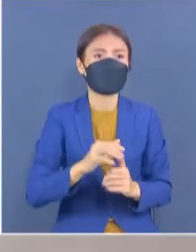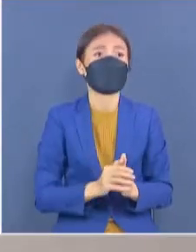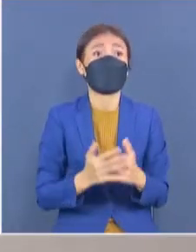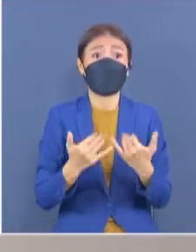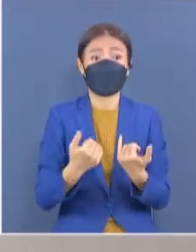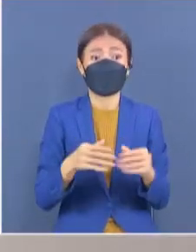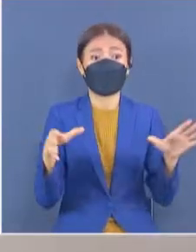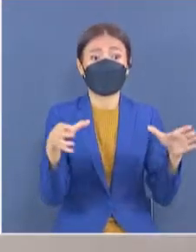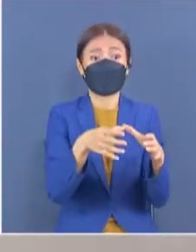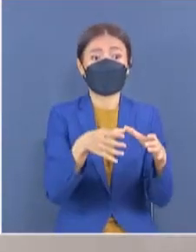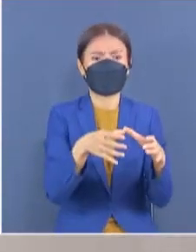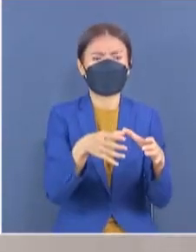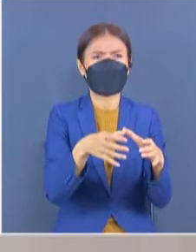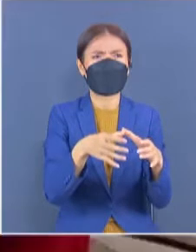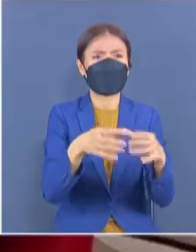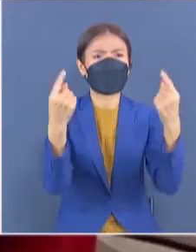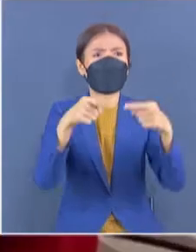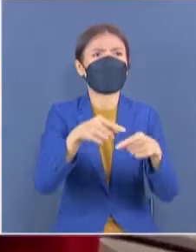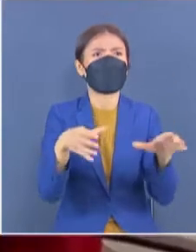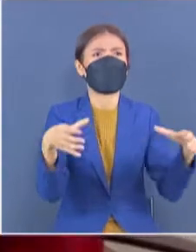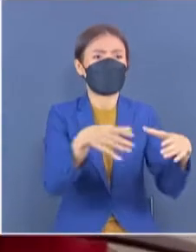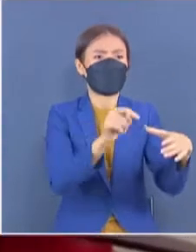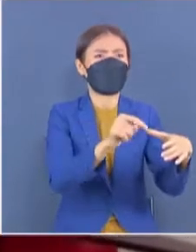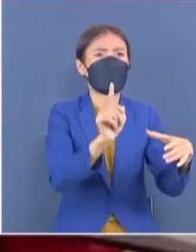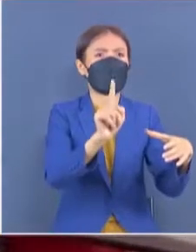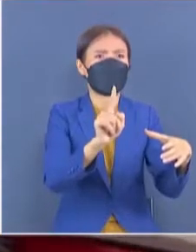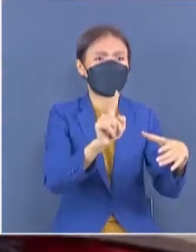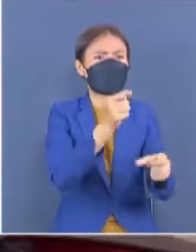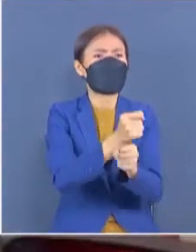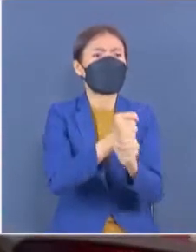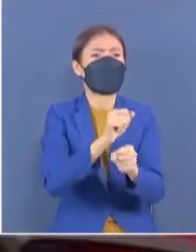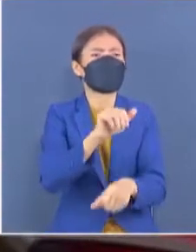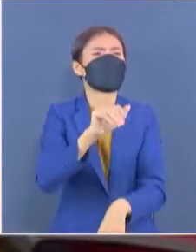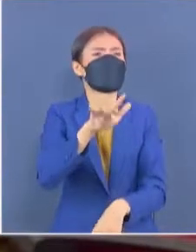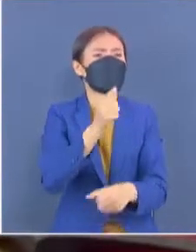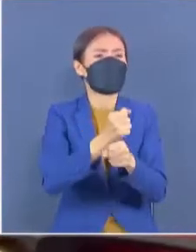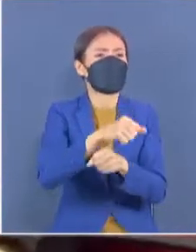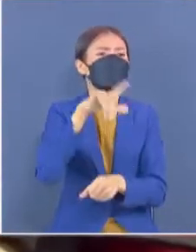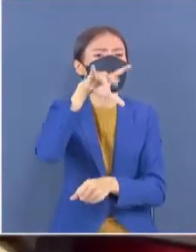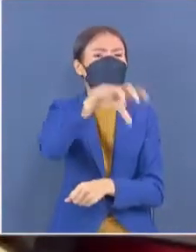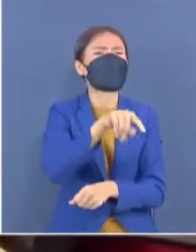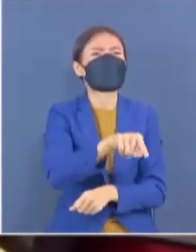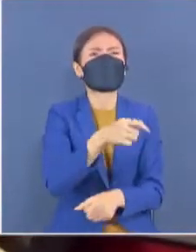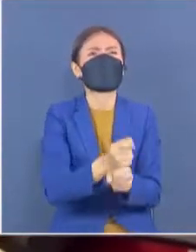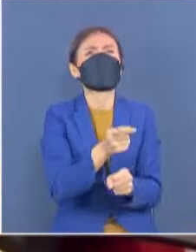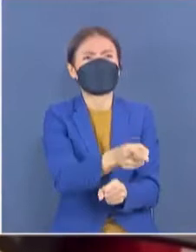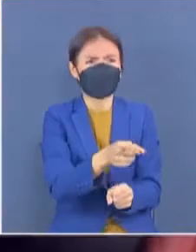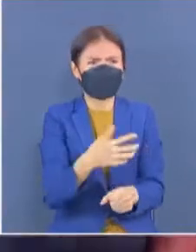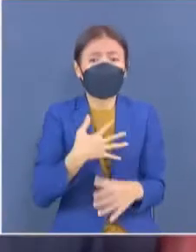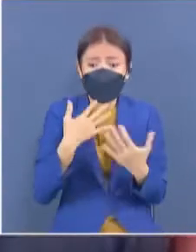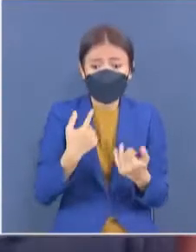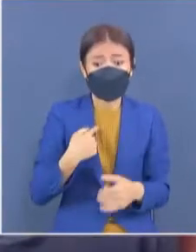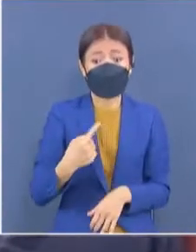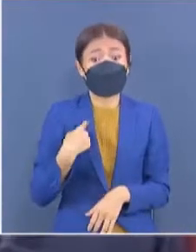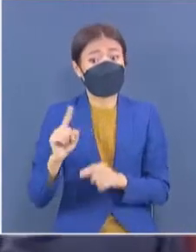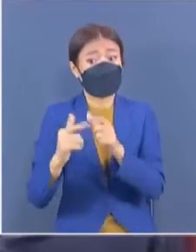ตุเป็นกลุ่มพนักงานที่ทำงานอยู่ภายในสนามบินเช่นเดียวกันเลยครับ ครับ ก็อาศัยจังหวะที่ผู้บาดเจ็บรายนี้เนี่ยเลิกงานออกมา